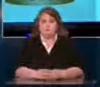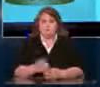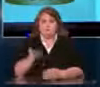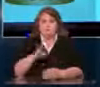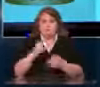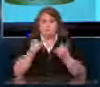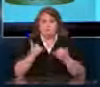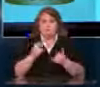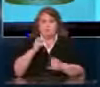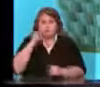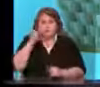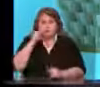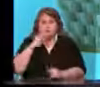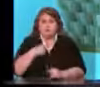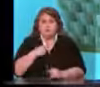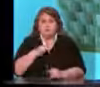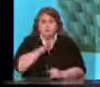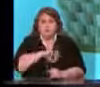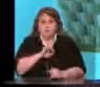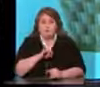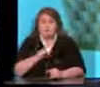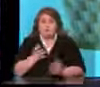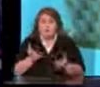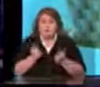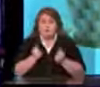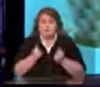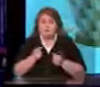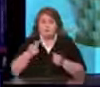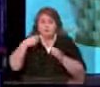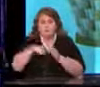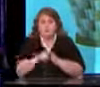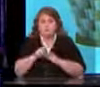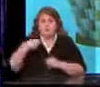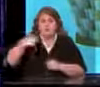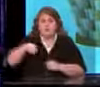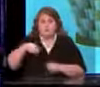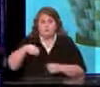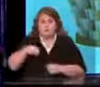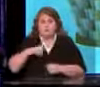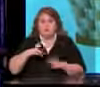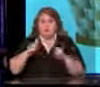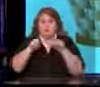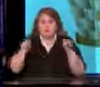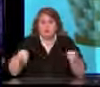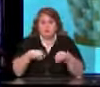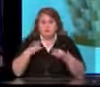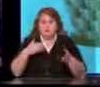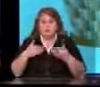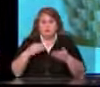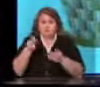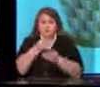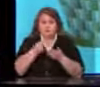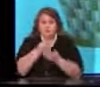Давайте сегодня на уроке мы с вами используем прием «Вместительная корзинка». На листе бумаги